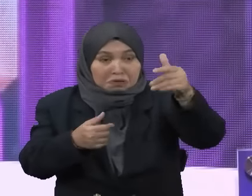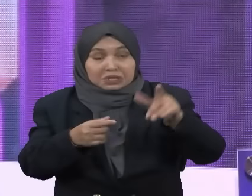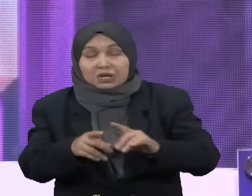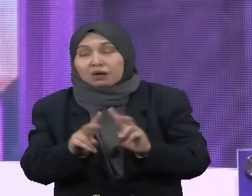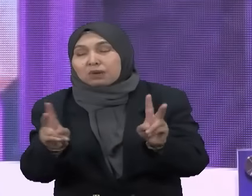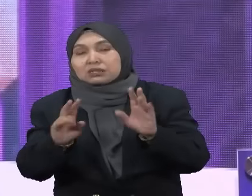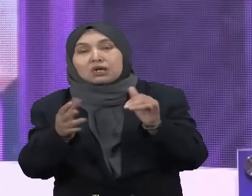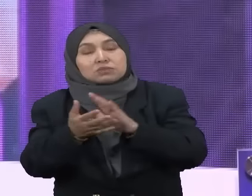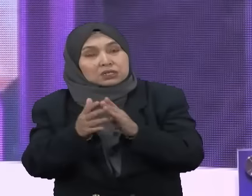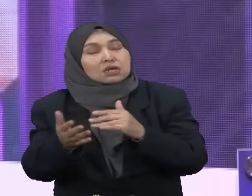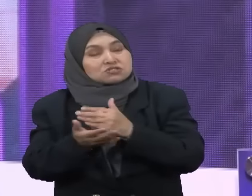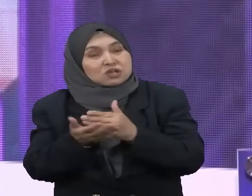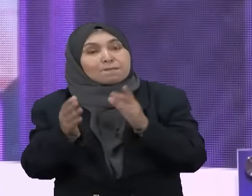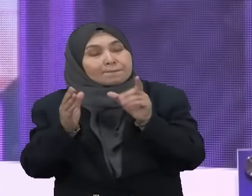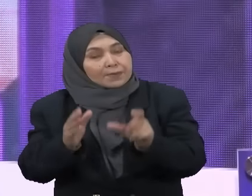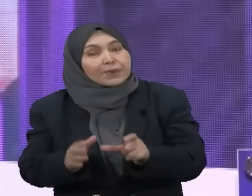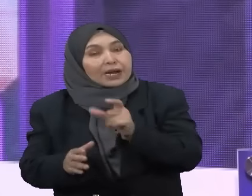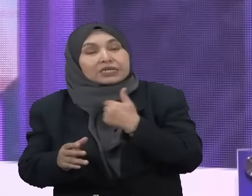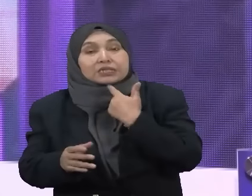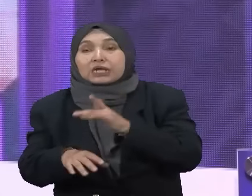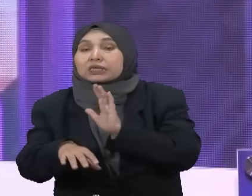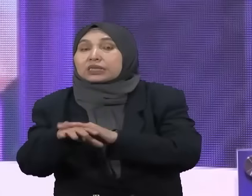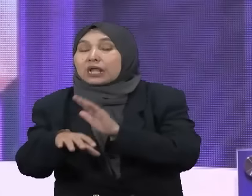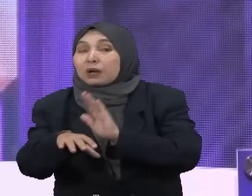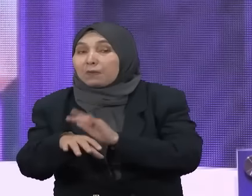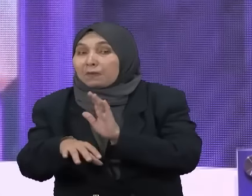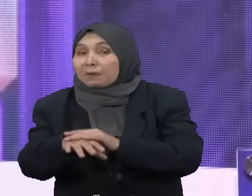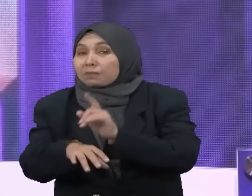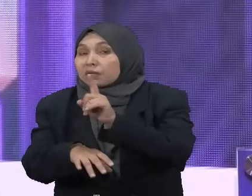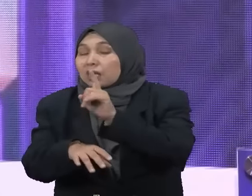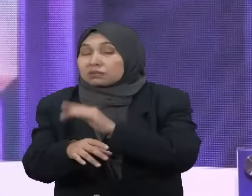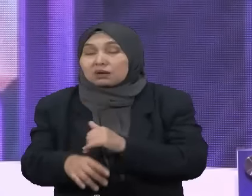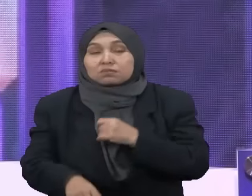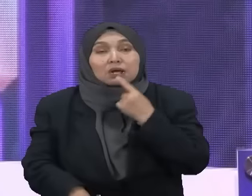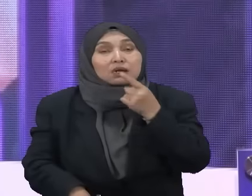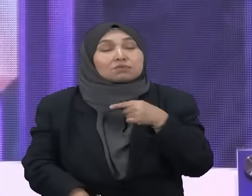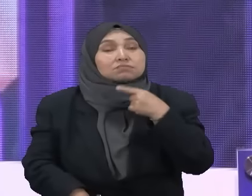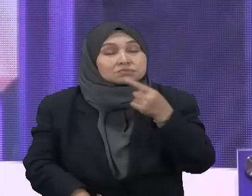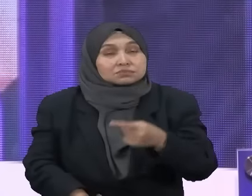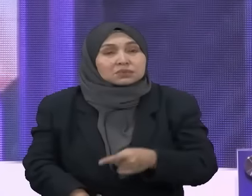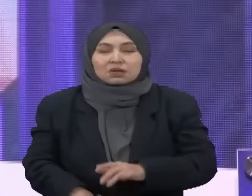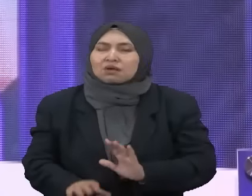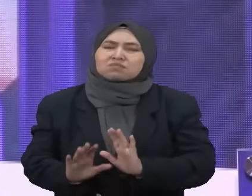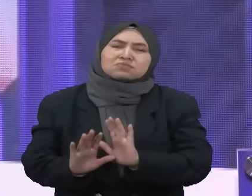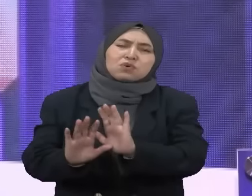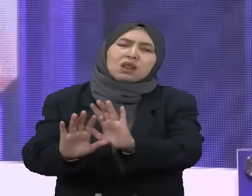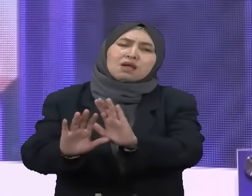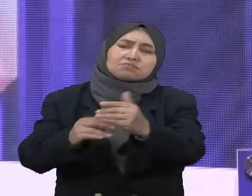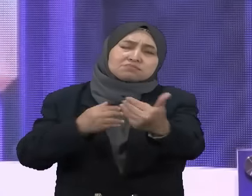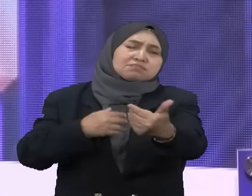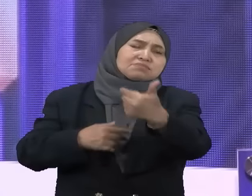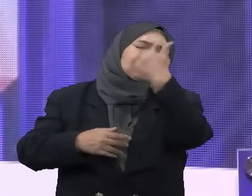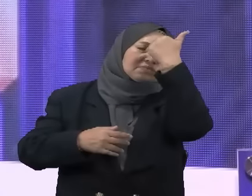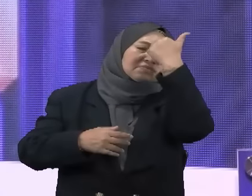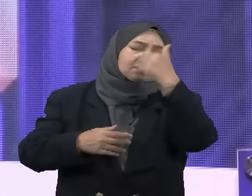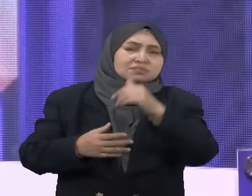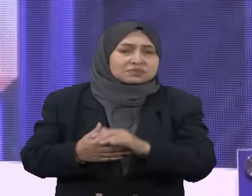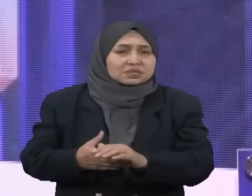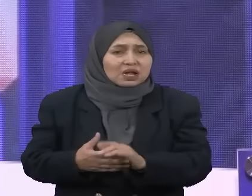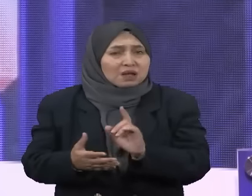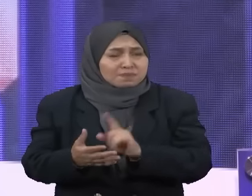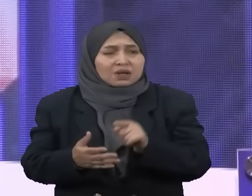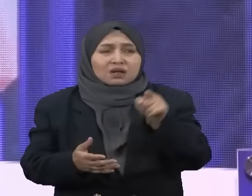tahu kadang-kadang setengah orang ni, bila kita menegur mereka, mereka akan tolak teguran tu pada kita balik. Kan? Apa